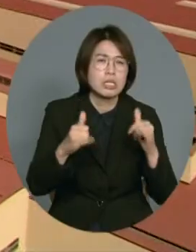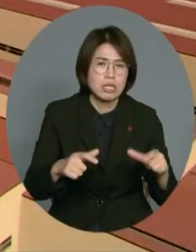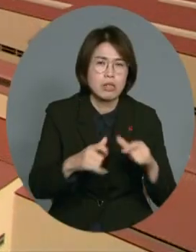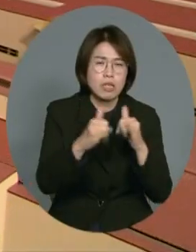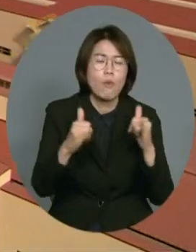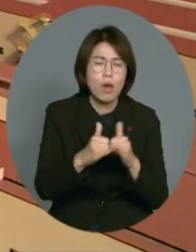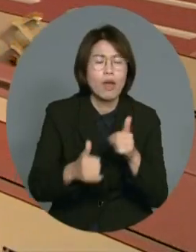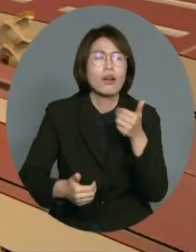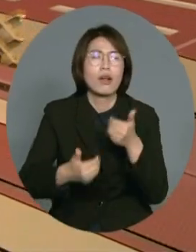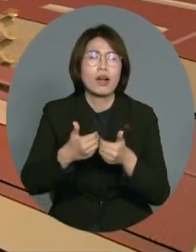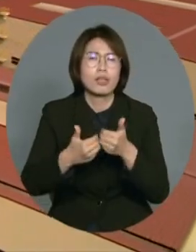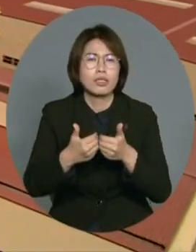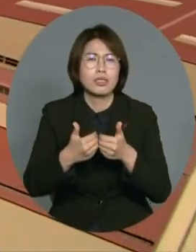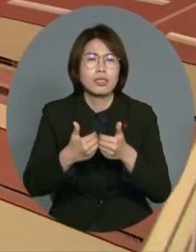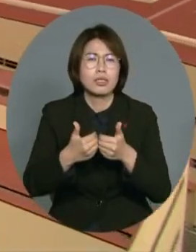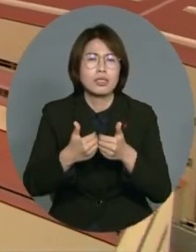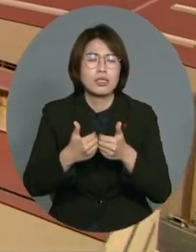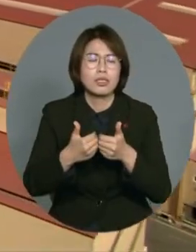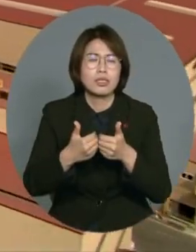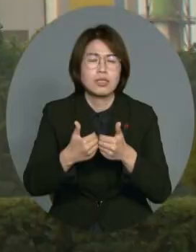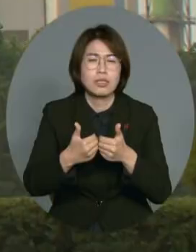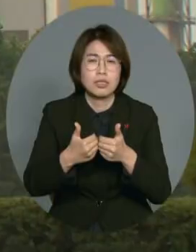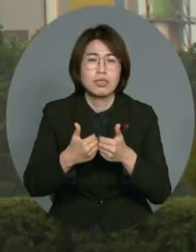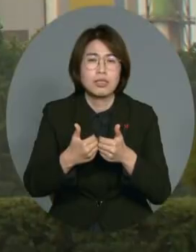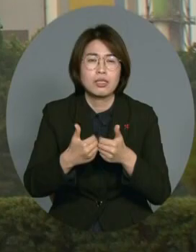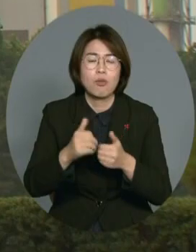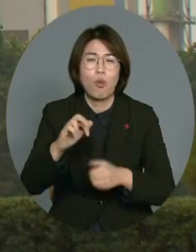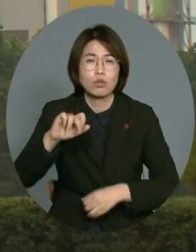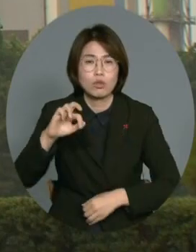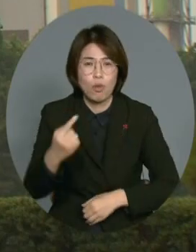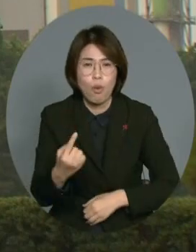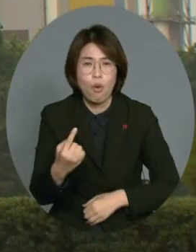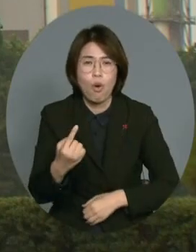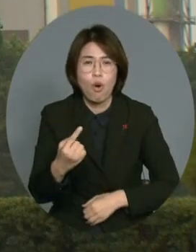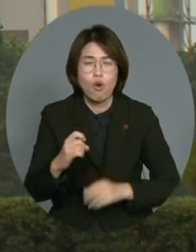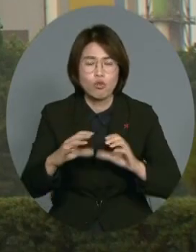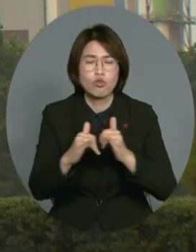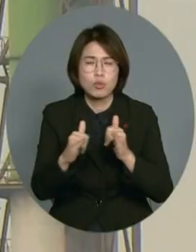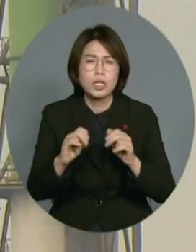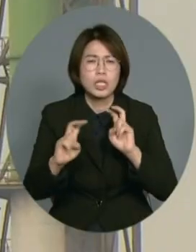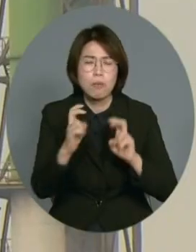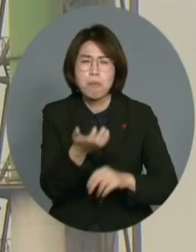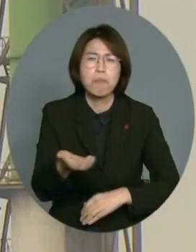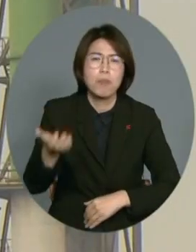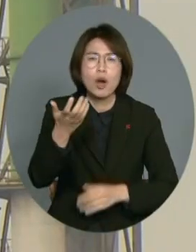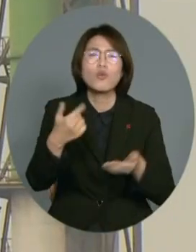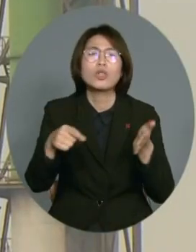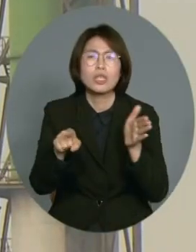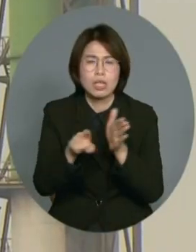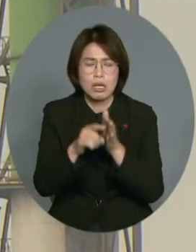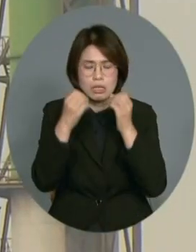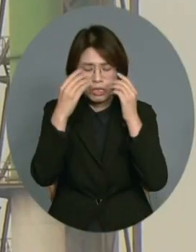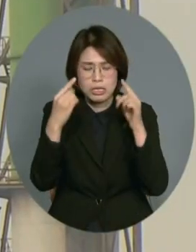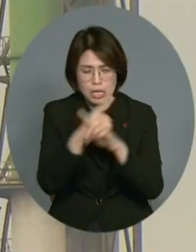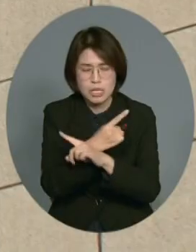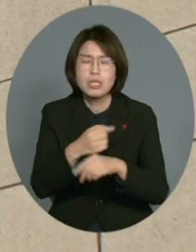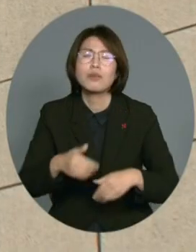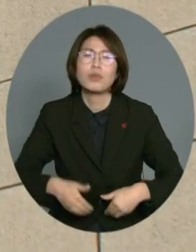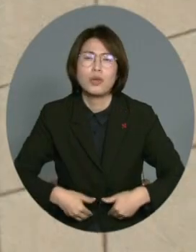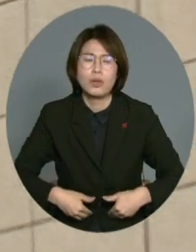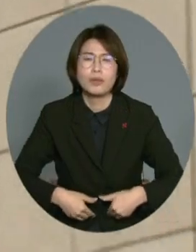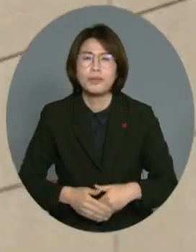비윤리적인 사회문화로 얼룩진 포스코 진정한 국민기업으로 거듭나기 위한 근본적인 쇄신이